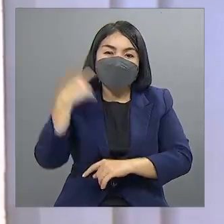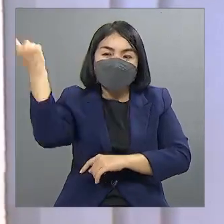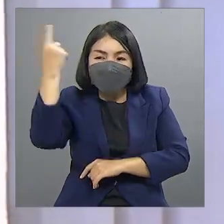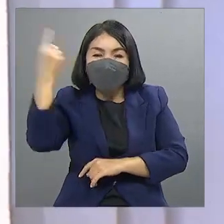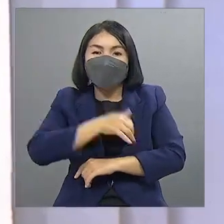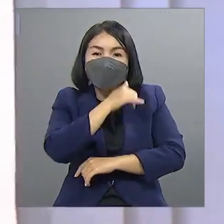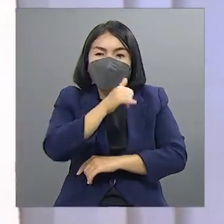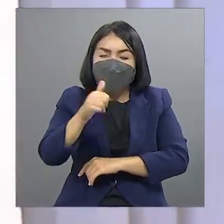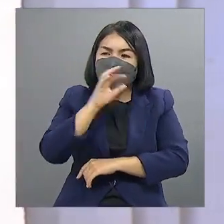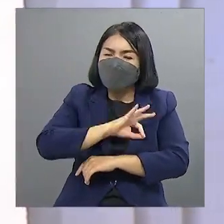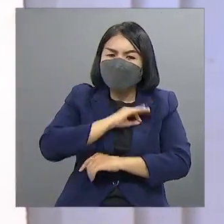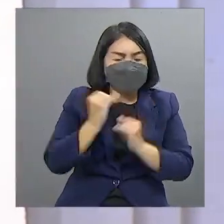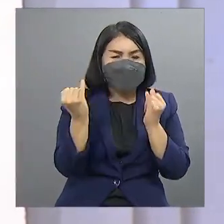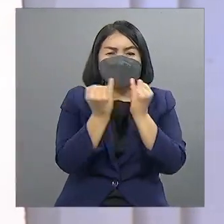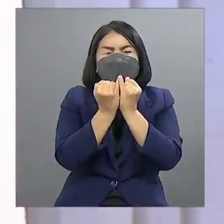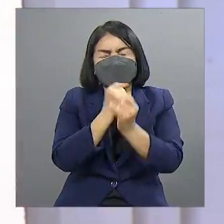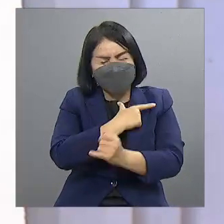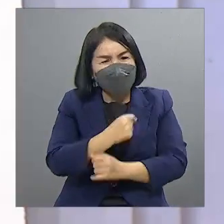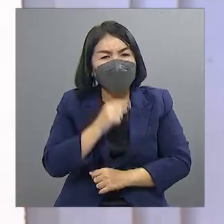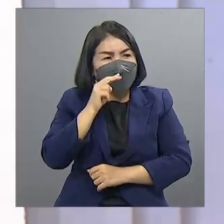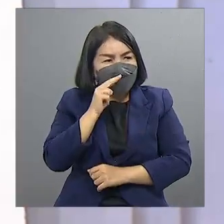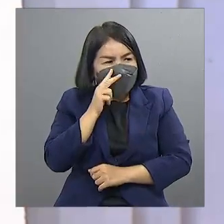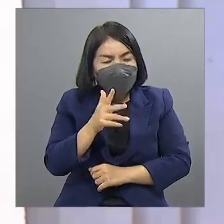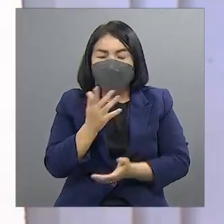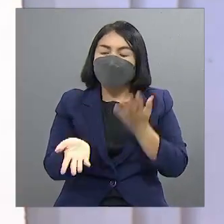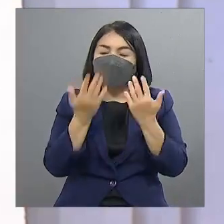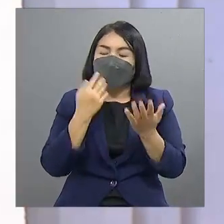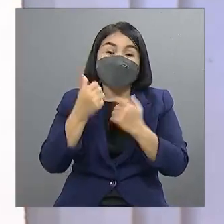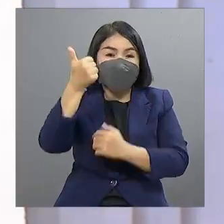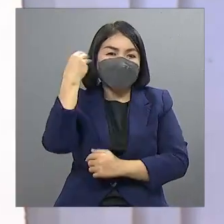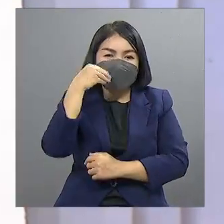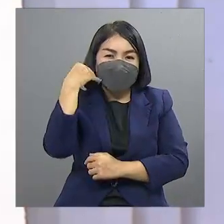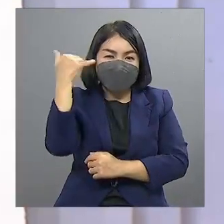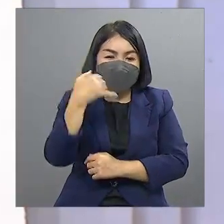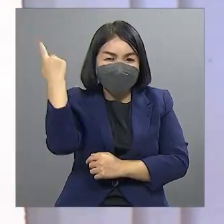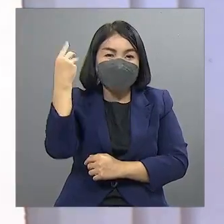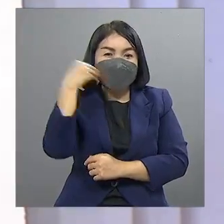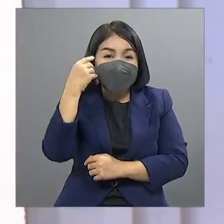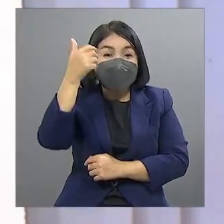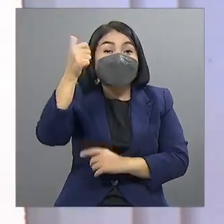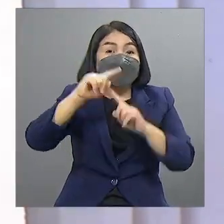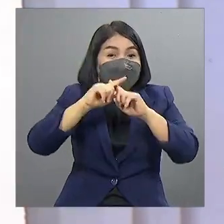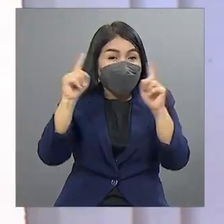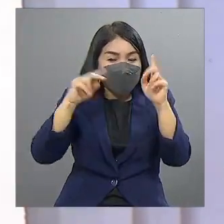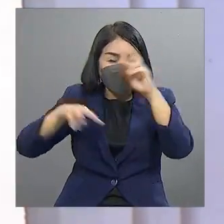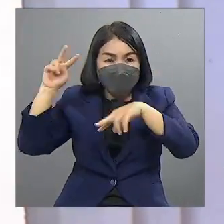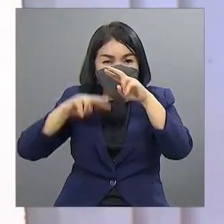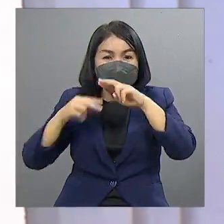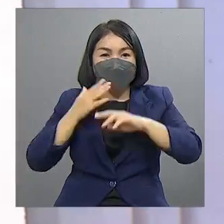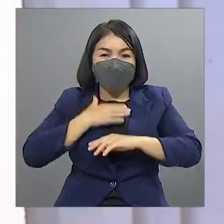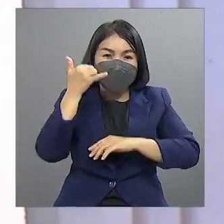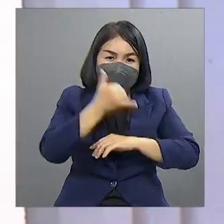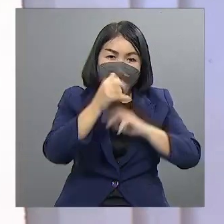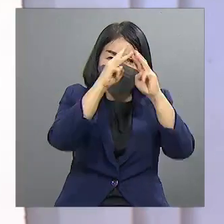ว่าติดใจอยากกลับไปอีกนะครับก็ไปได้บ่อยๆเหมือนกันนะฮะแต่ว่าช่วงนี้เนี่ยจะต้องตรวจสอบหน่อยถ้าเกิดว่าจะไปวัดหรือว่าจะไปพิพิธภั